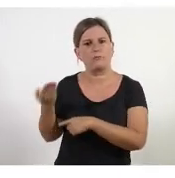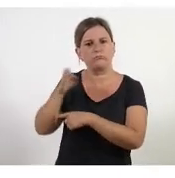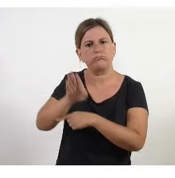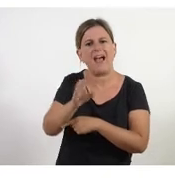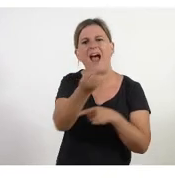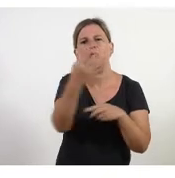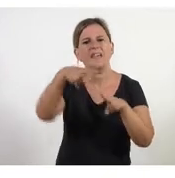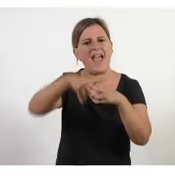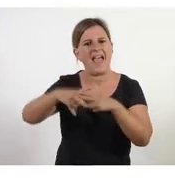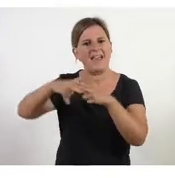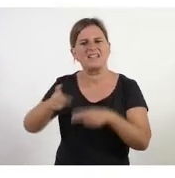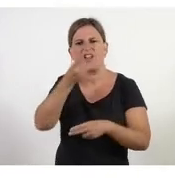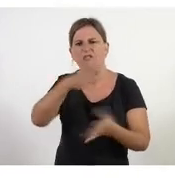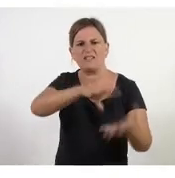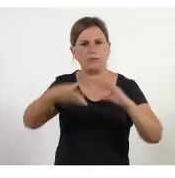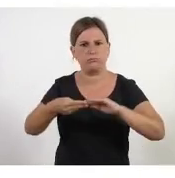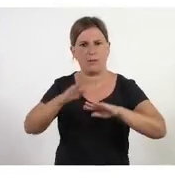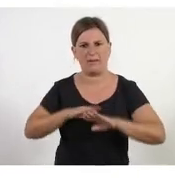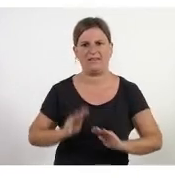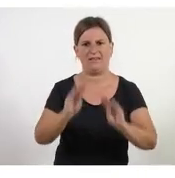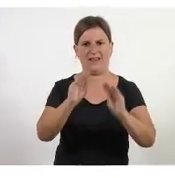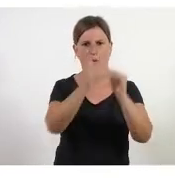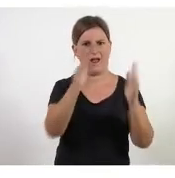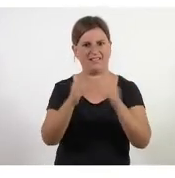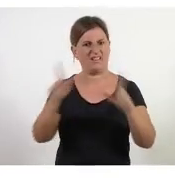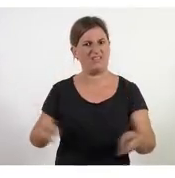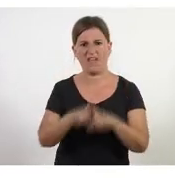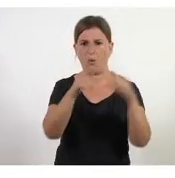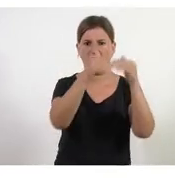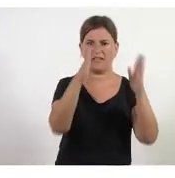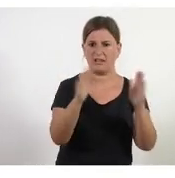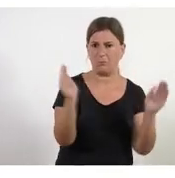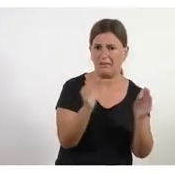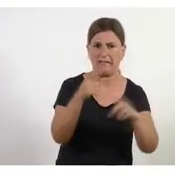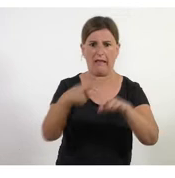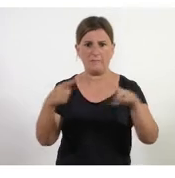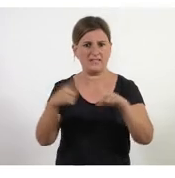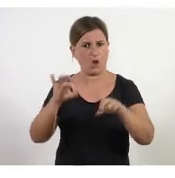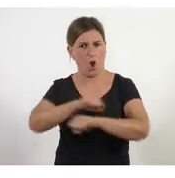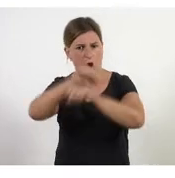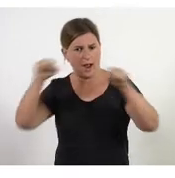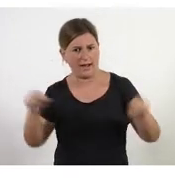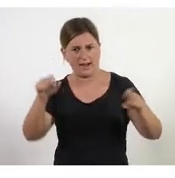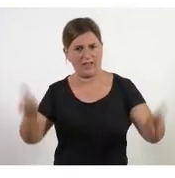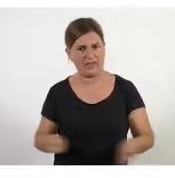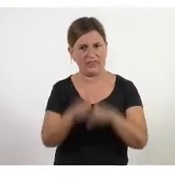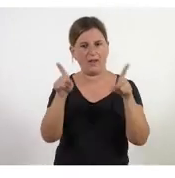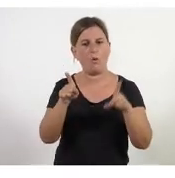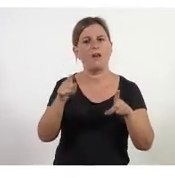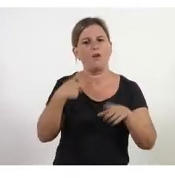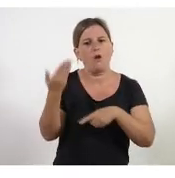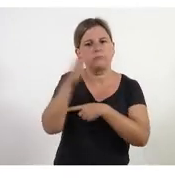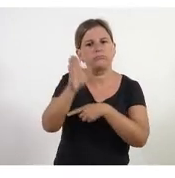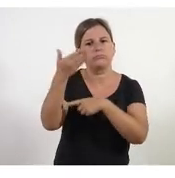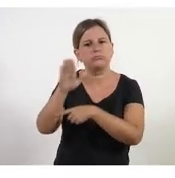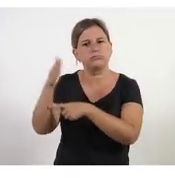més fàcils d'implementar en les vostres entitats, ja siguin entitats petites o mitjanes o grans. Al final, volem que pugueu tenir un recull